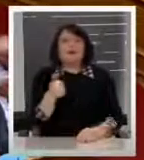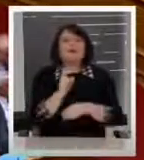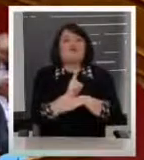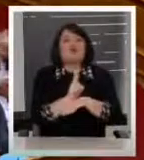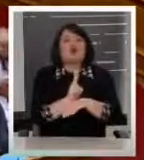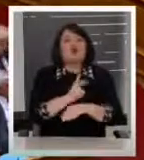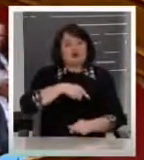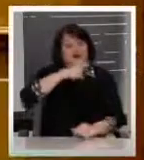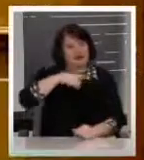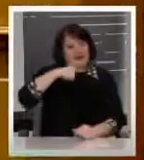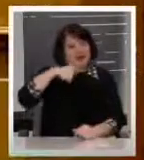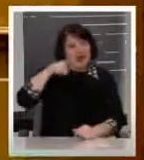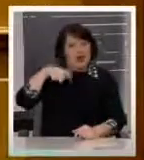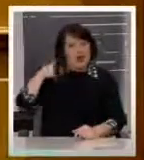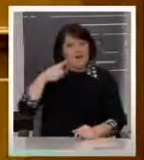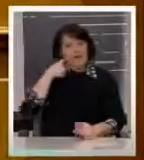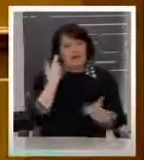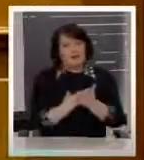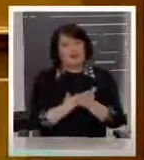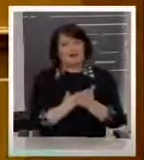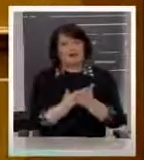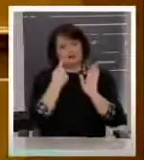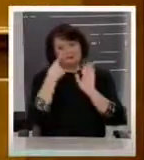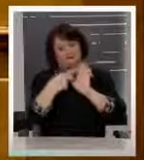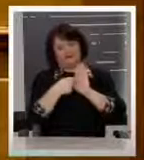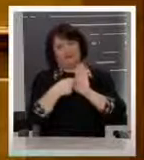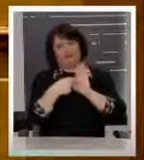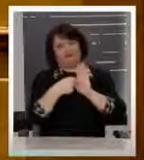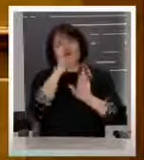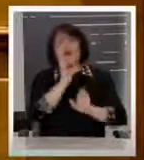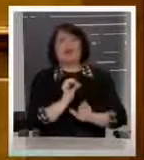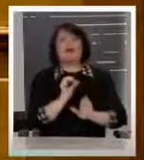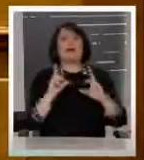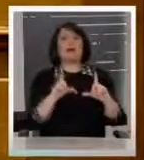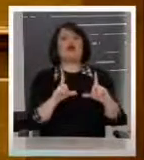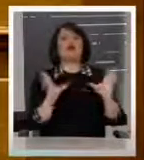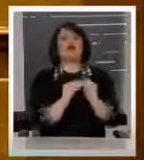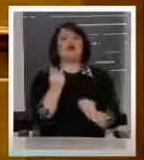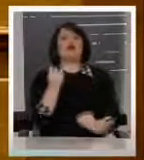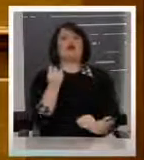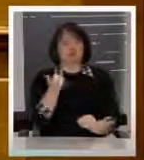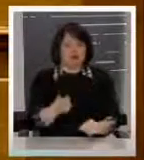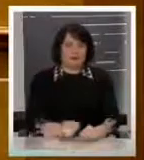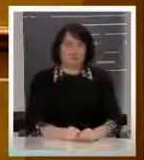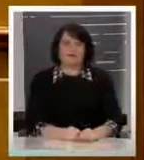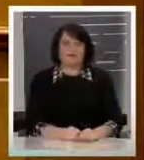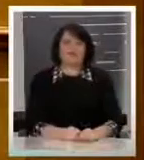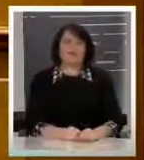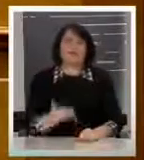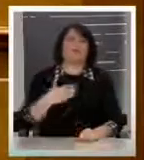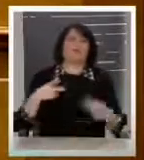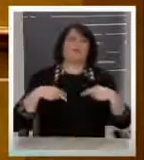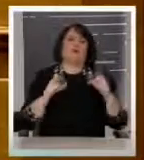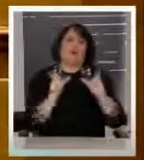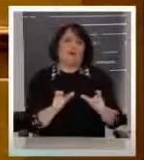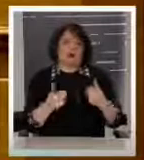αυτό και μόνο το σχεδιάγραμμα να αποδείξει ως καθρέφτης την πραγματική εικόνα της οικονομίας. Να σταθώ τώρα στα του οίκου μου, του